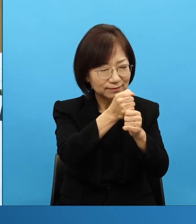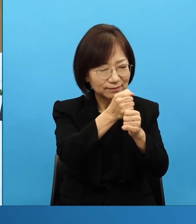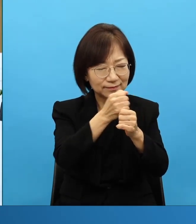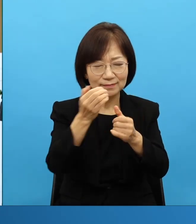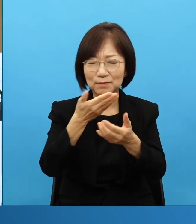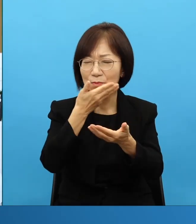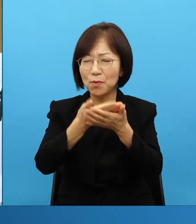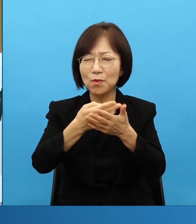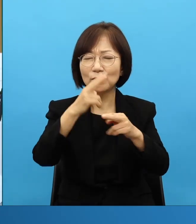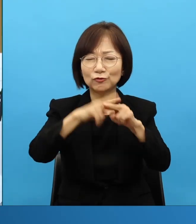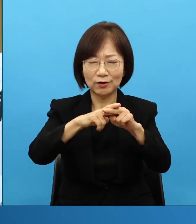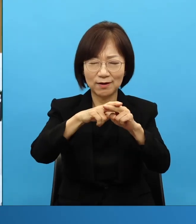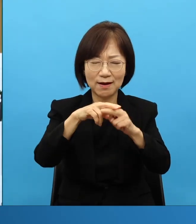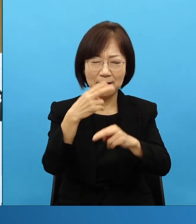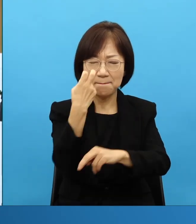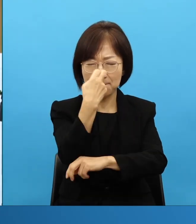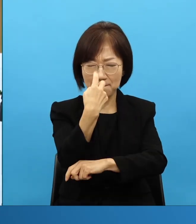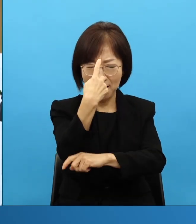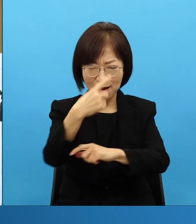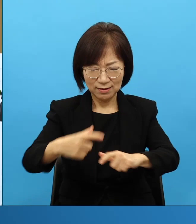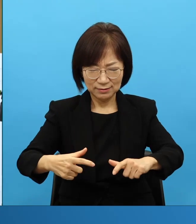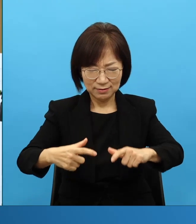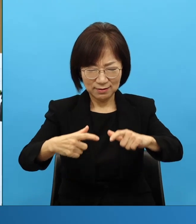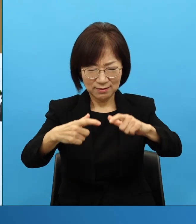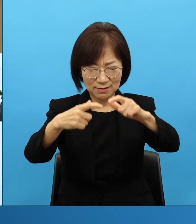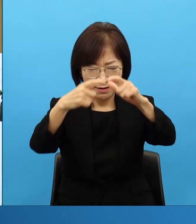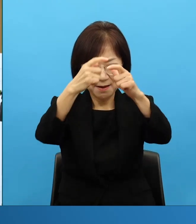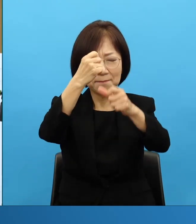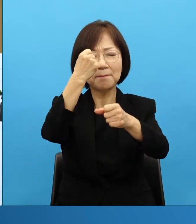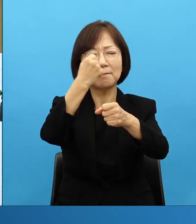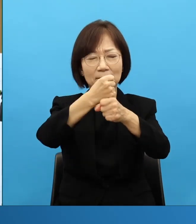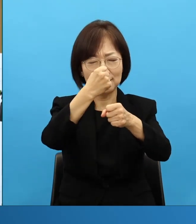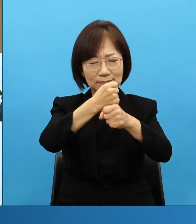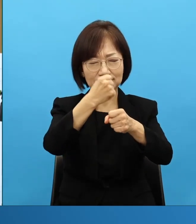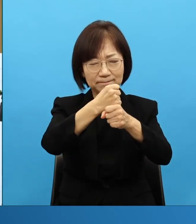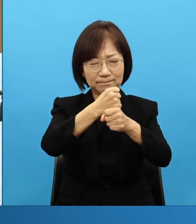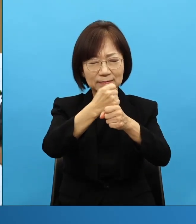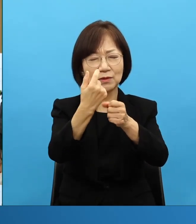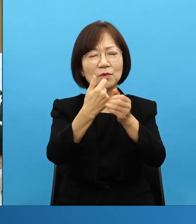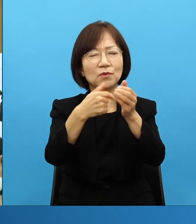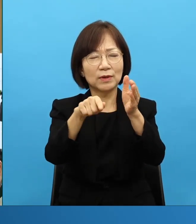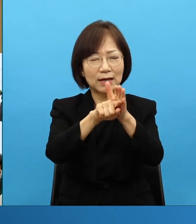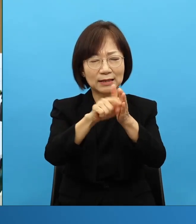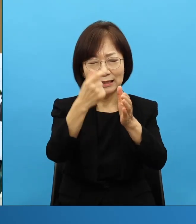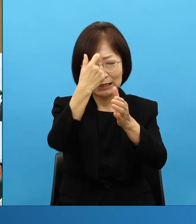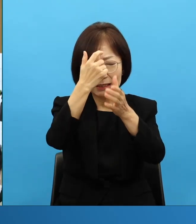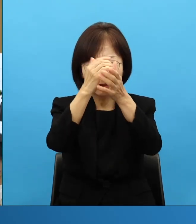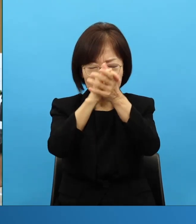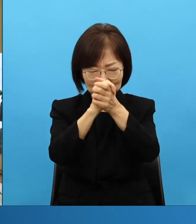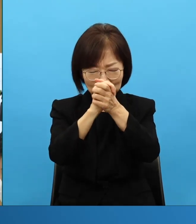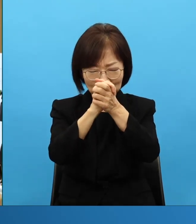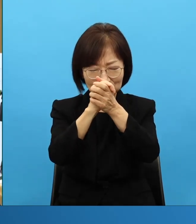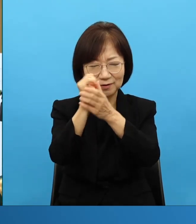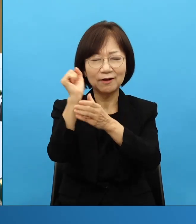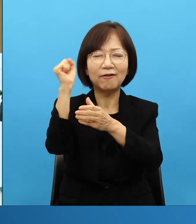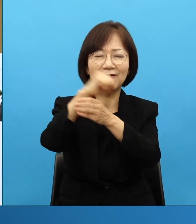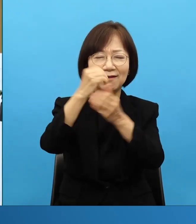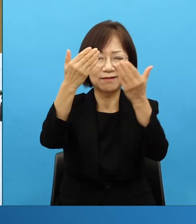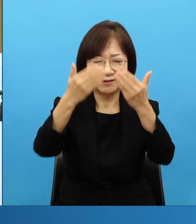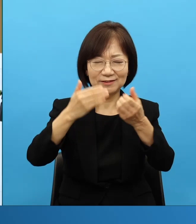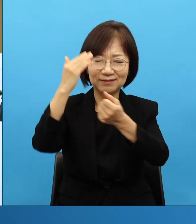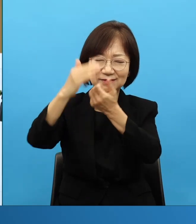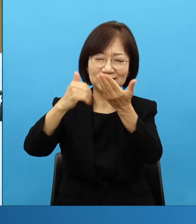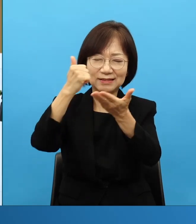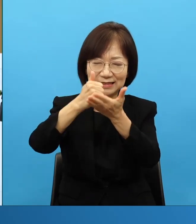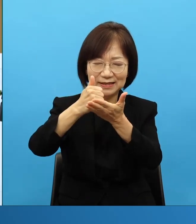보좌의 망대를 만들 기도 속에 있게 하시는 하나님께 감사와 찬양을 드립니다. We give thanksgiving and praise to God who allows us to